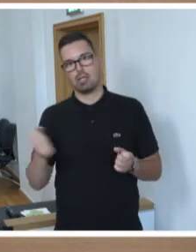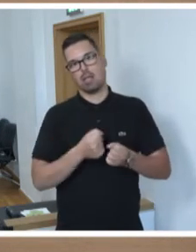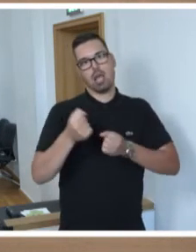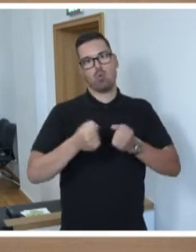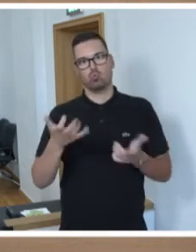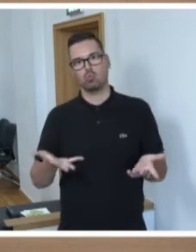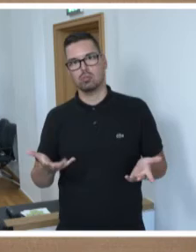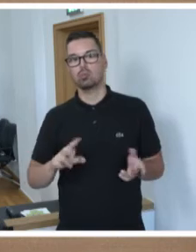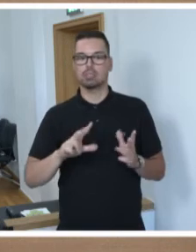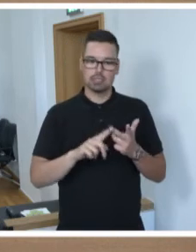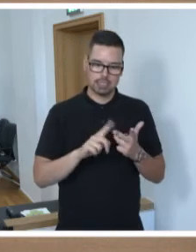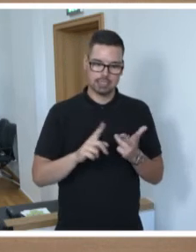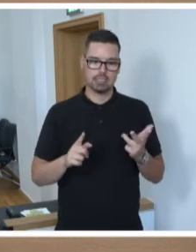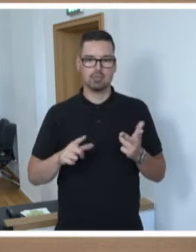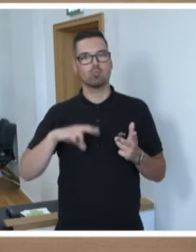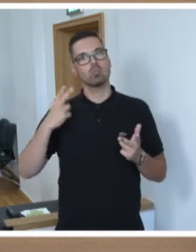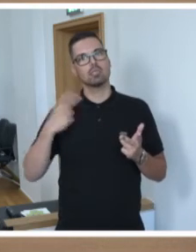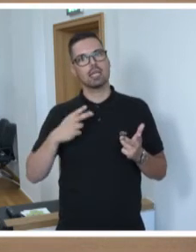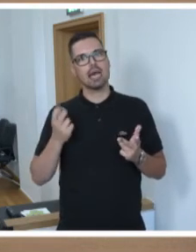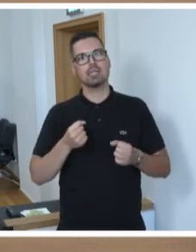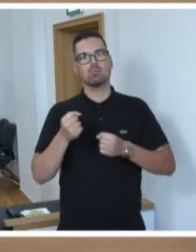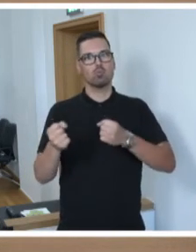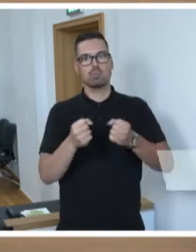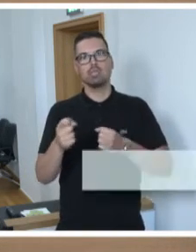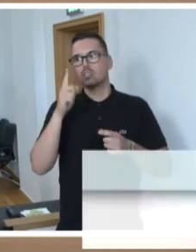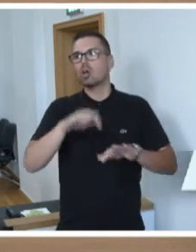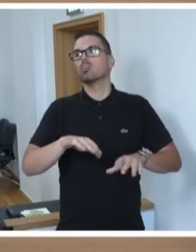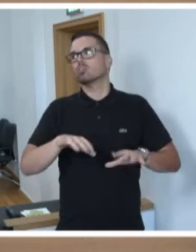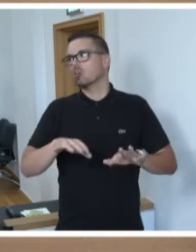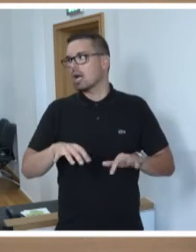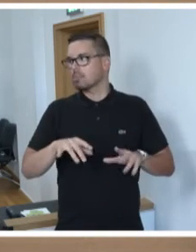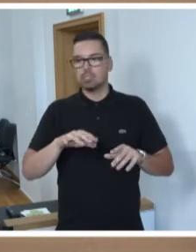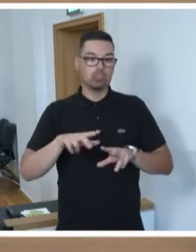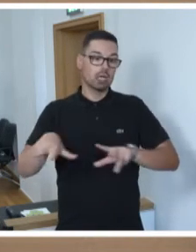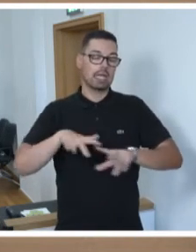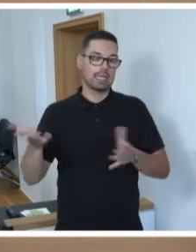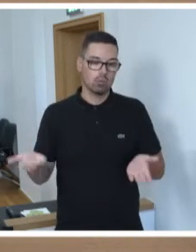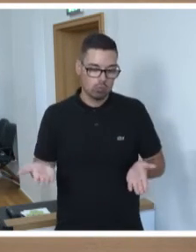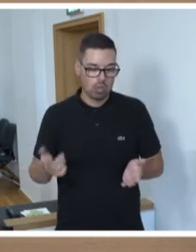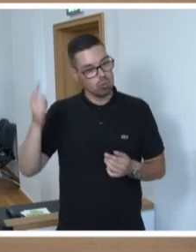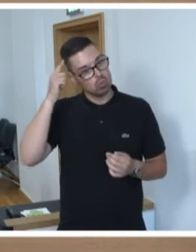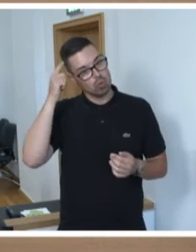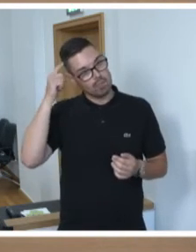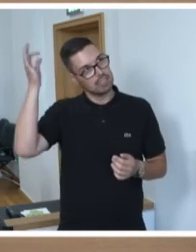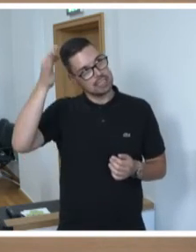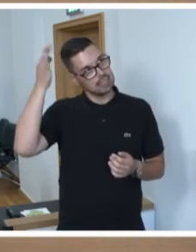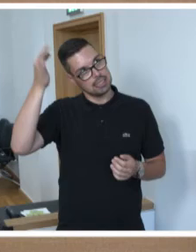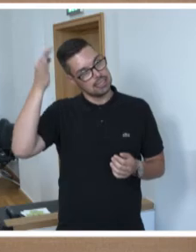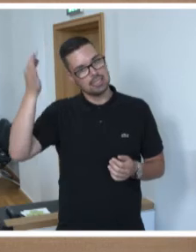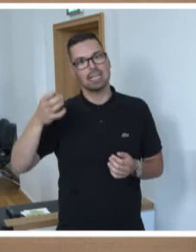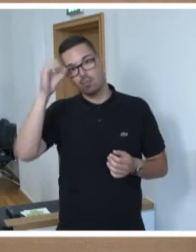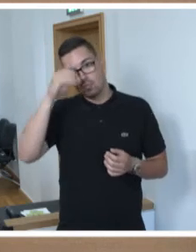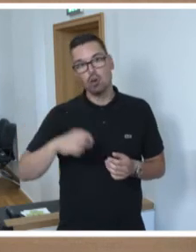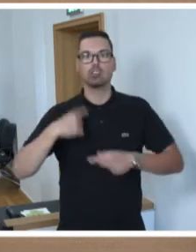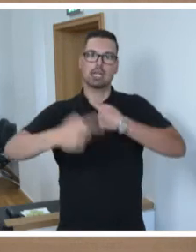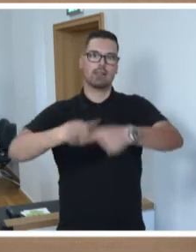Und drittens, moderne Mobilität von morgen, die wird nicht irgendwo am Schreibtisch von Regierungen festgelegt. Das entsteht in den Köpfen, in den Ideen von Forschern und